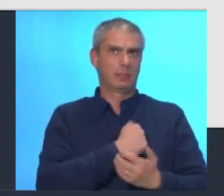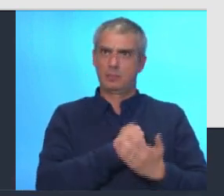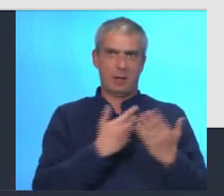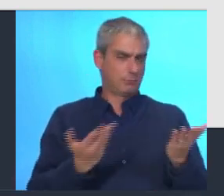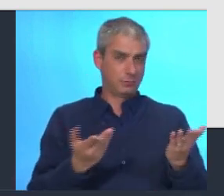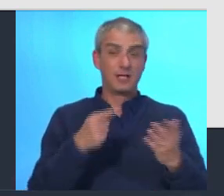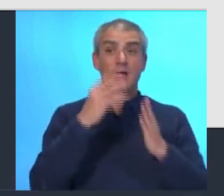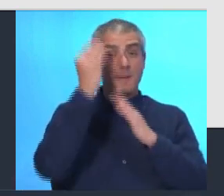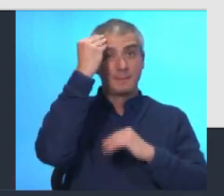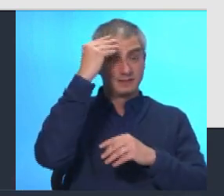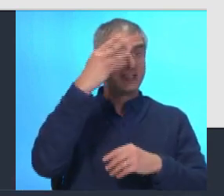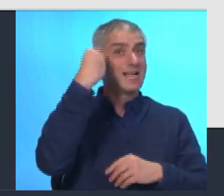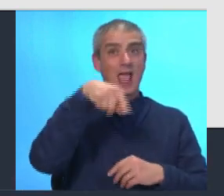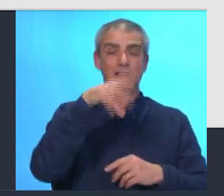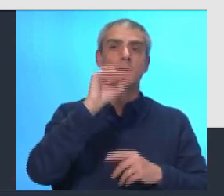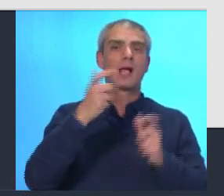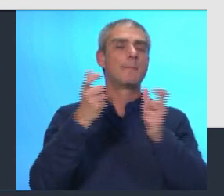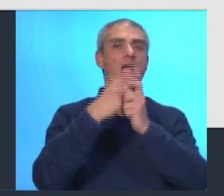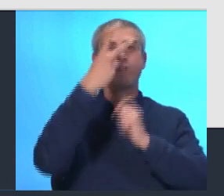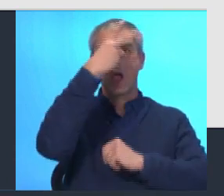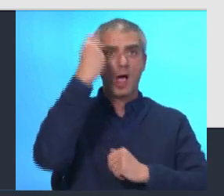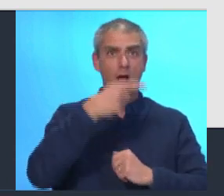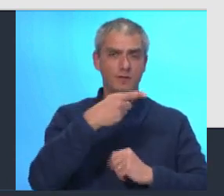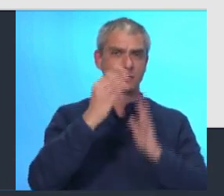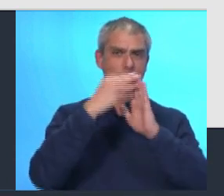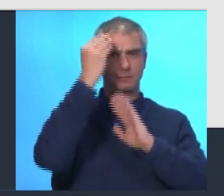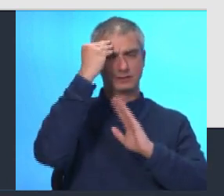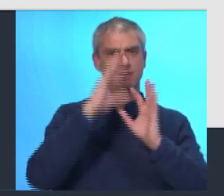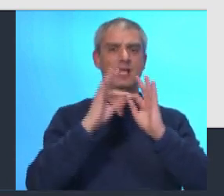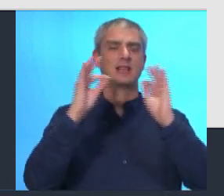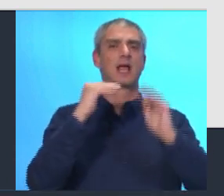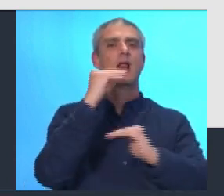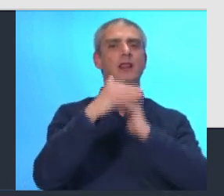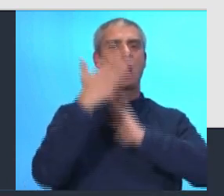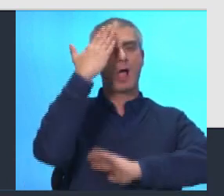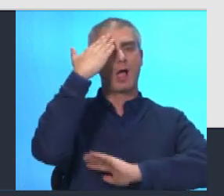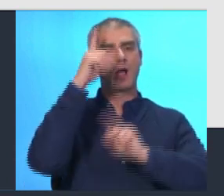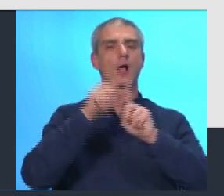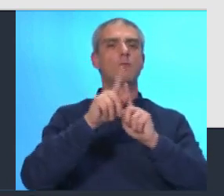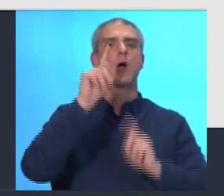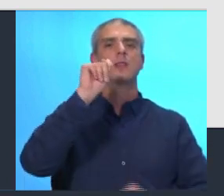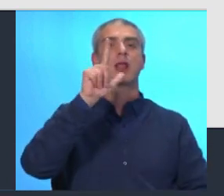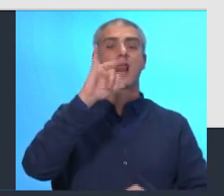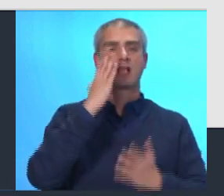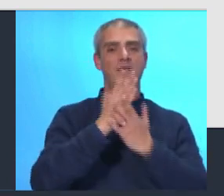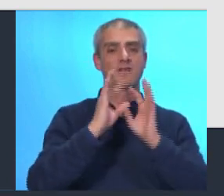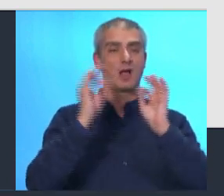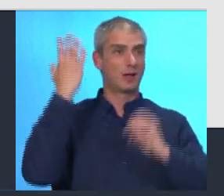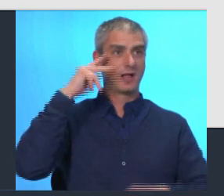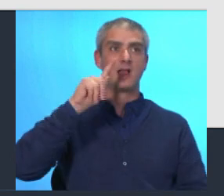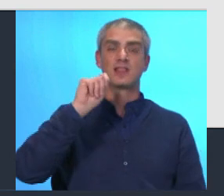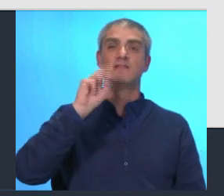הספר שבו לומדים ילדים גם מהחברה הערבית, בית הספר החל את תהליך ההכרה כבית ספר טלי כבר